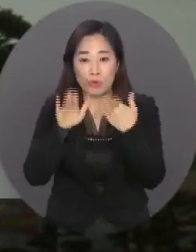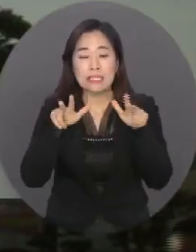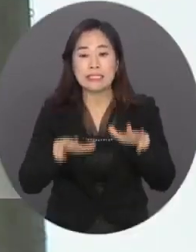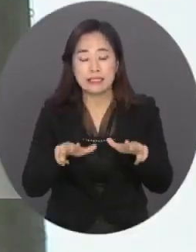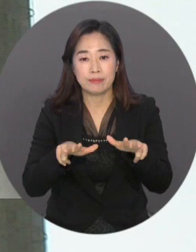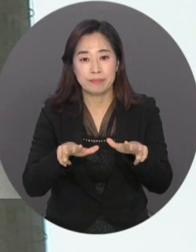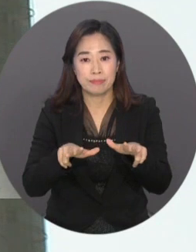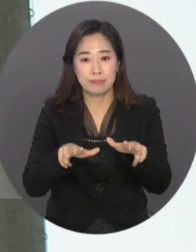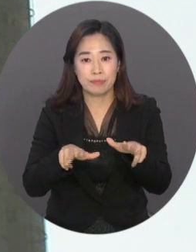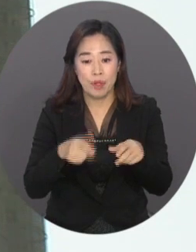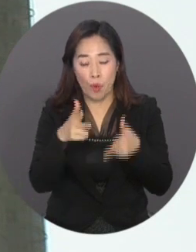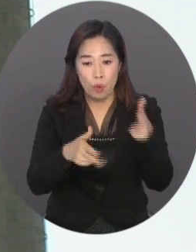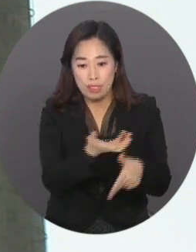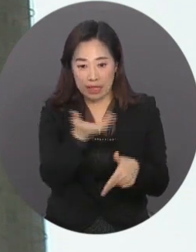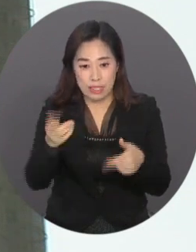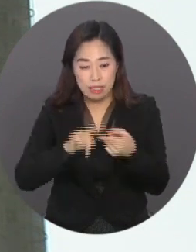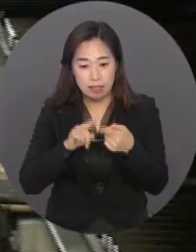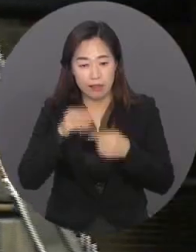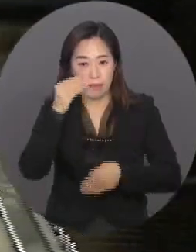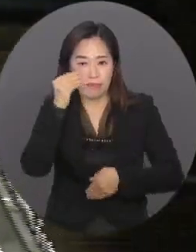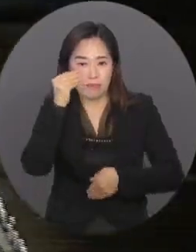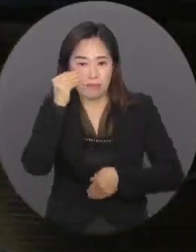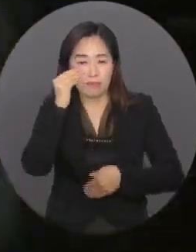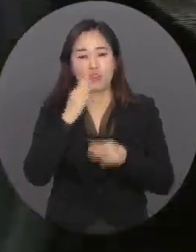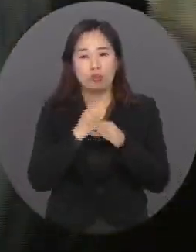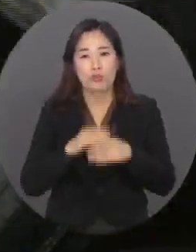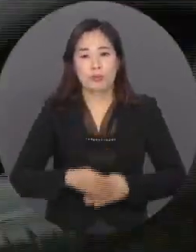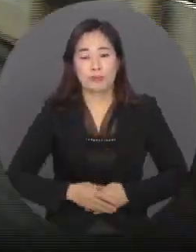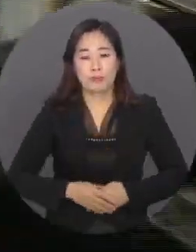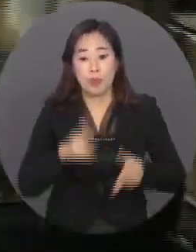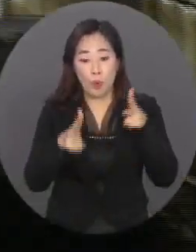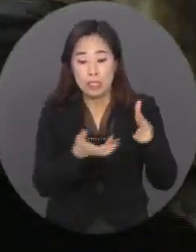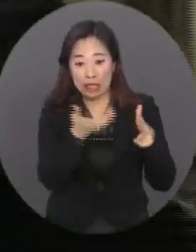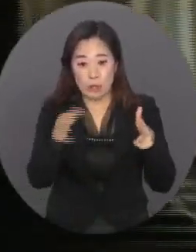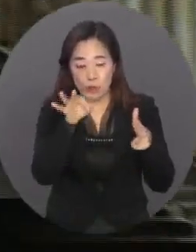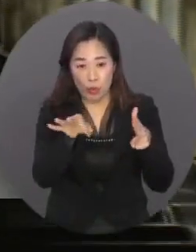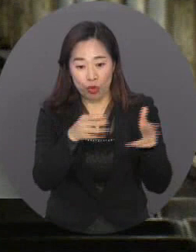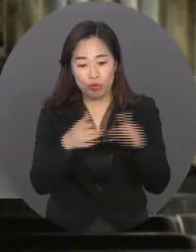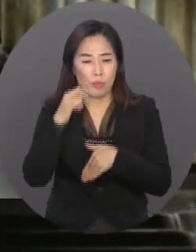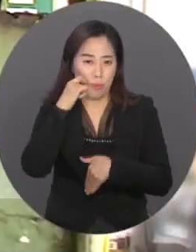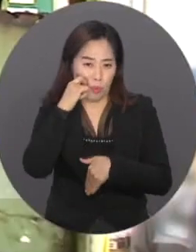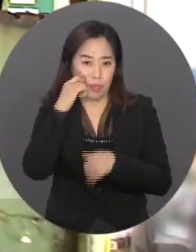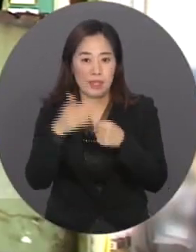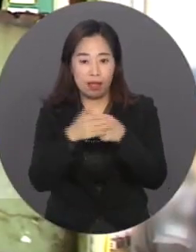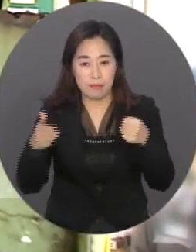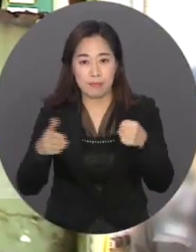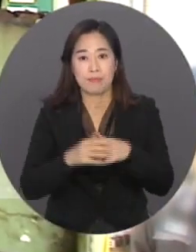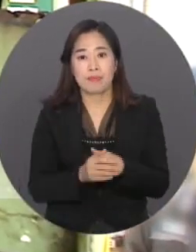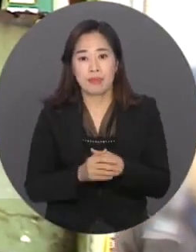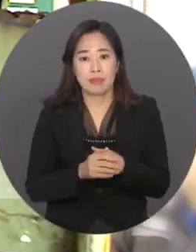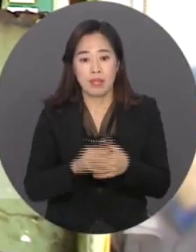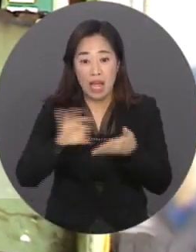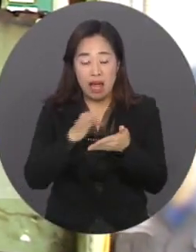돼가고 있지만 공장 이전은 여전히 제자리 걸음 중입니다. 공장 이전 비용을 마련하지 못했기 때문인데